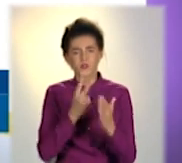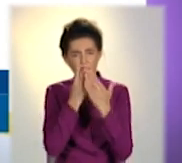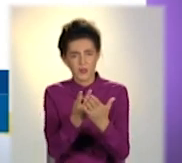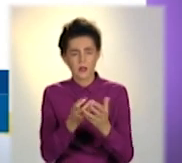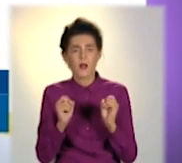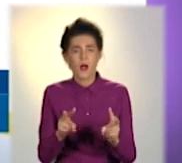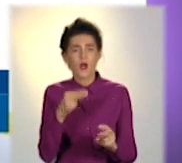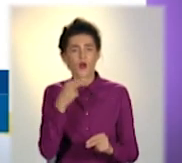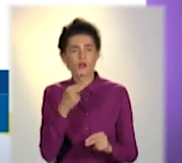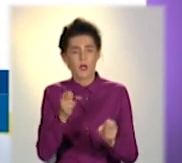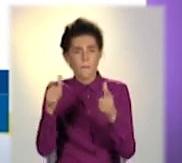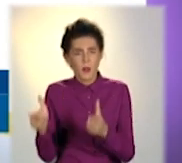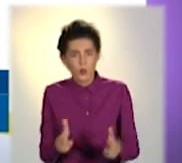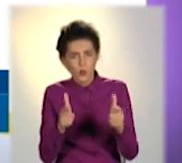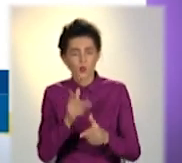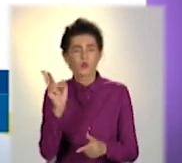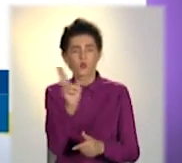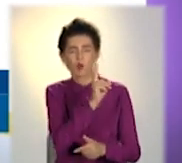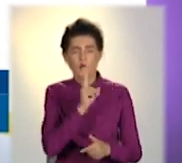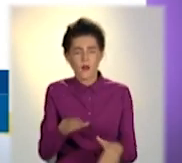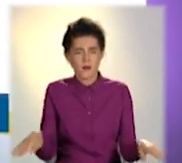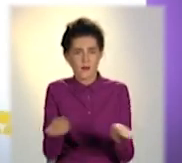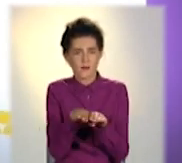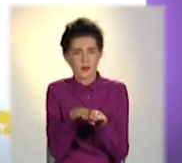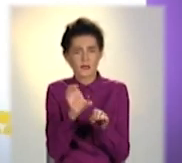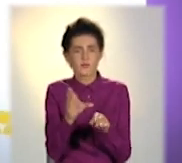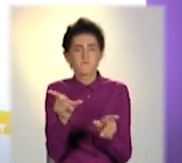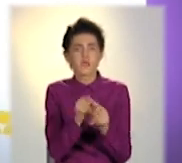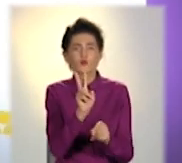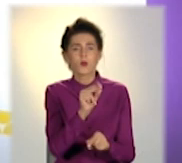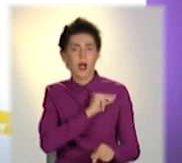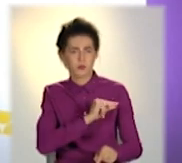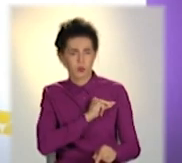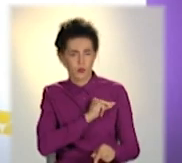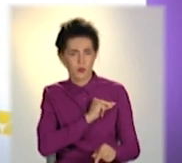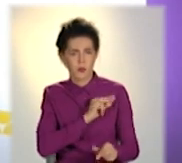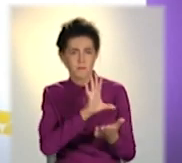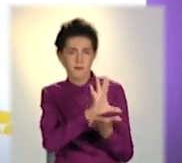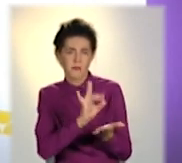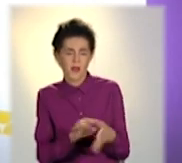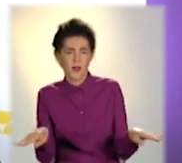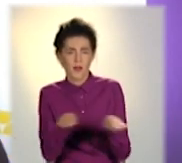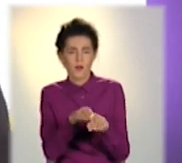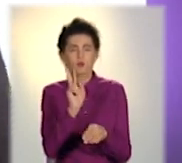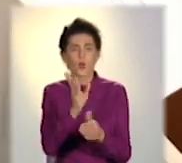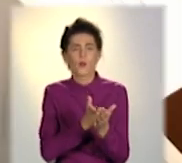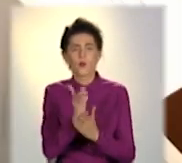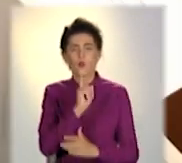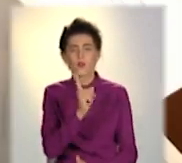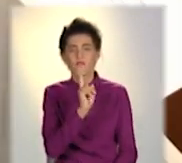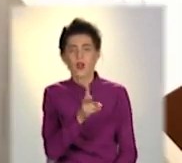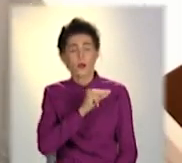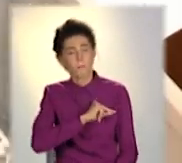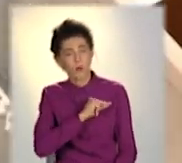підготовки саме закладів у порівнянні вже з працюючим робітником, який там рік або два вже працює після